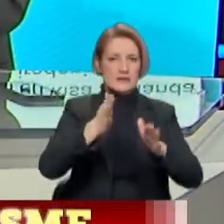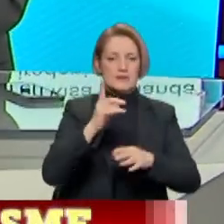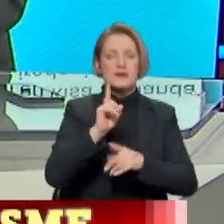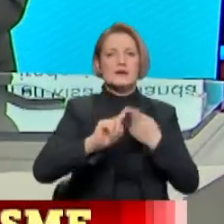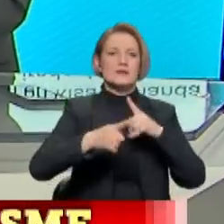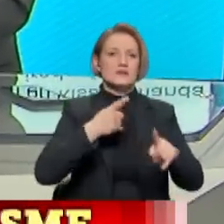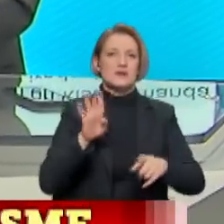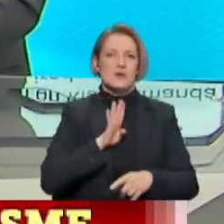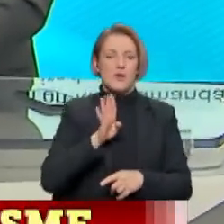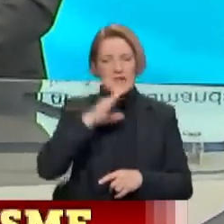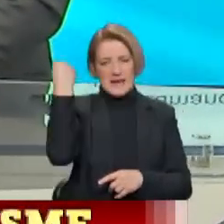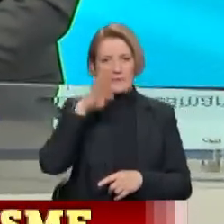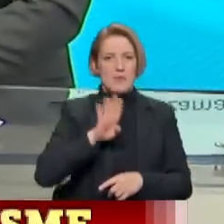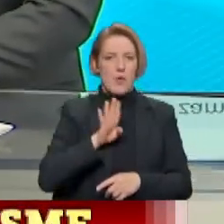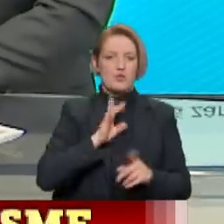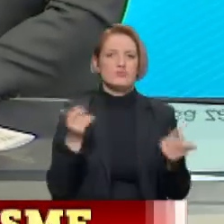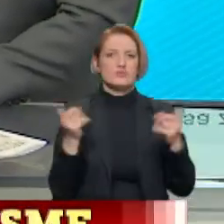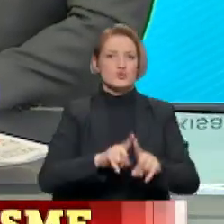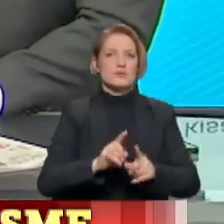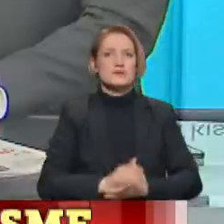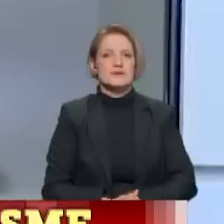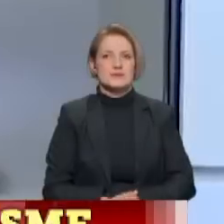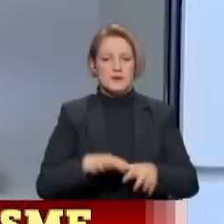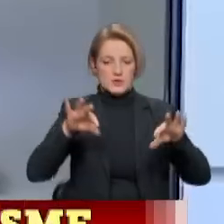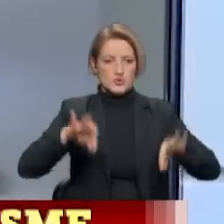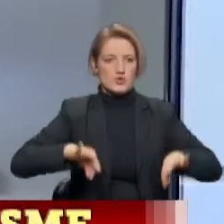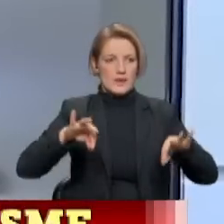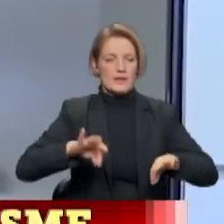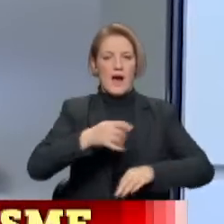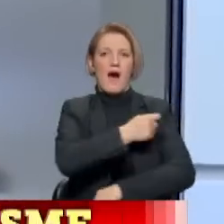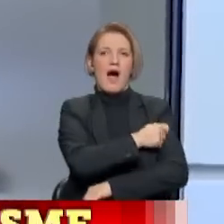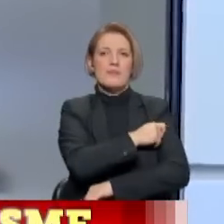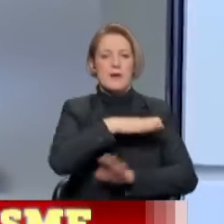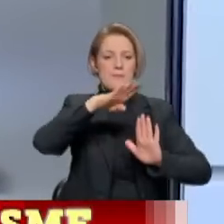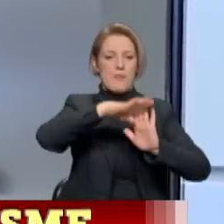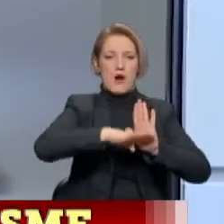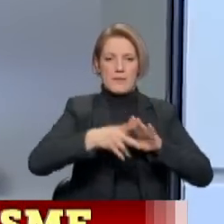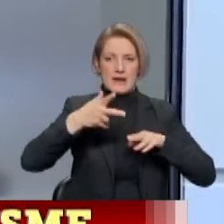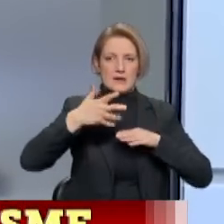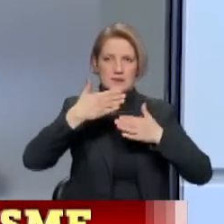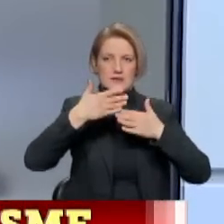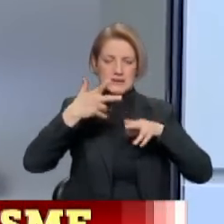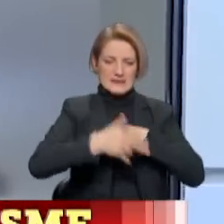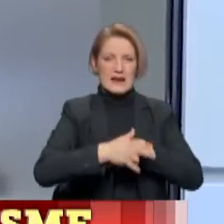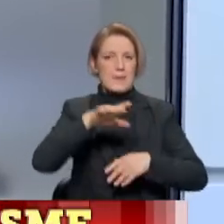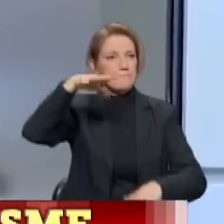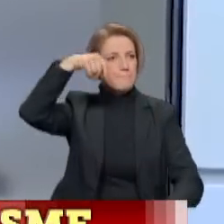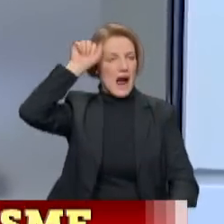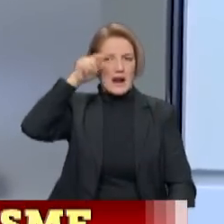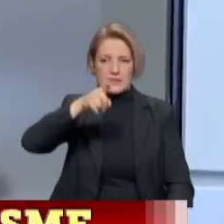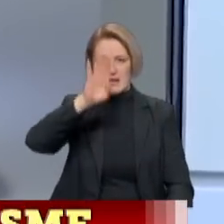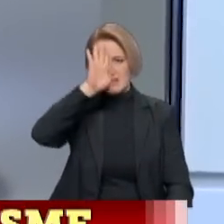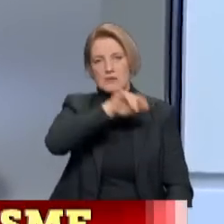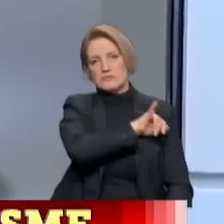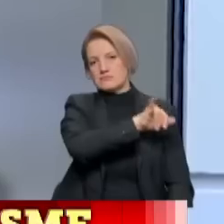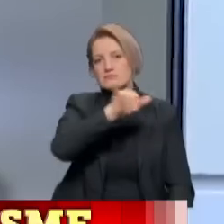ve İmamoğlu buluşması. Şu anda Almanya programımı keserek Berlin'den İstanbul'a yola